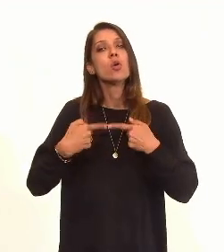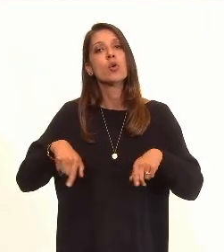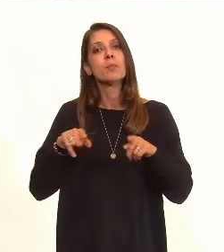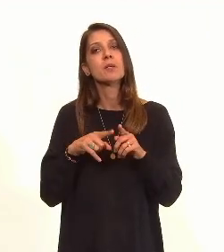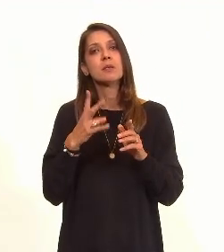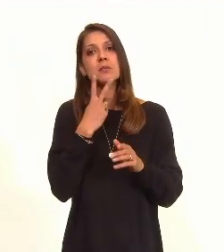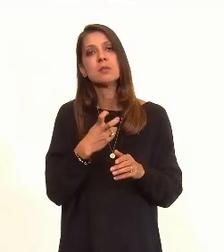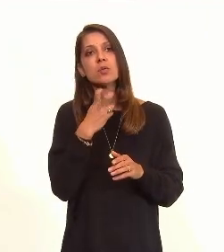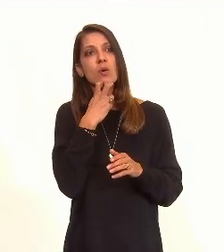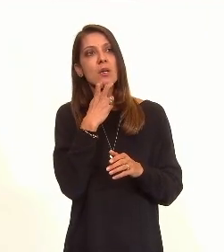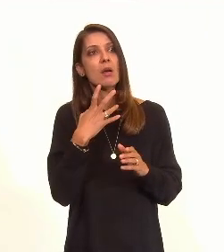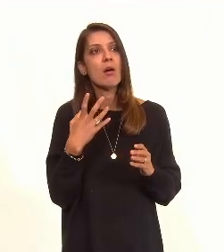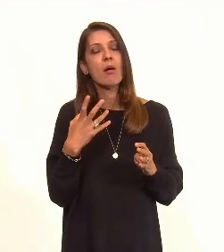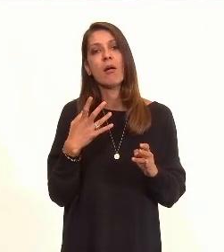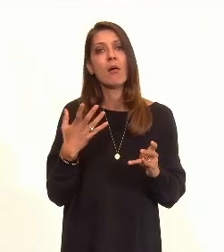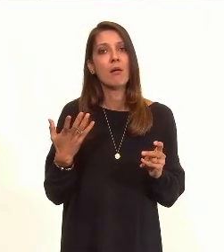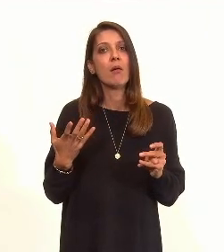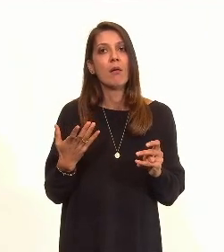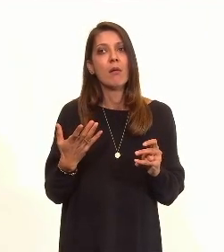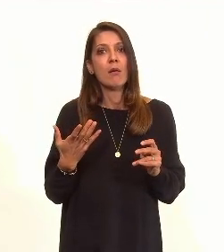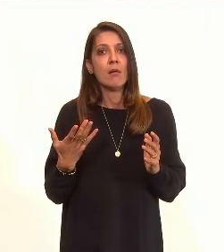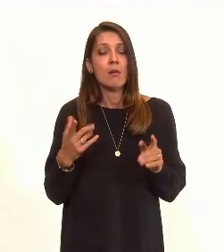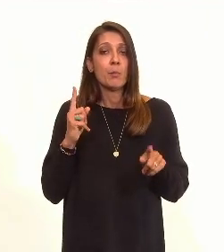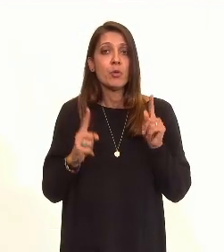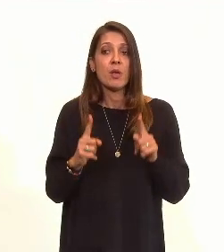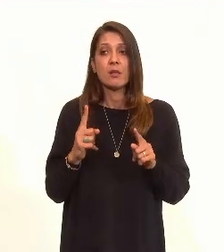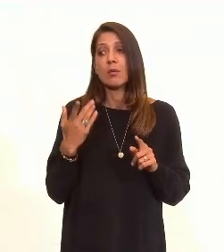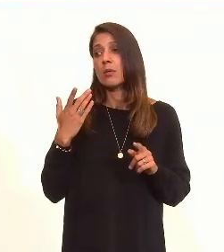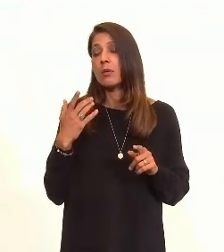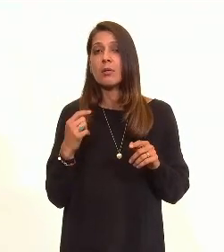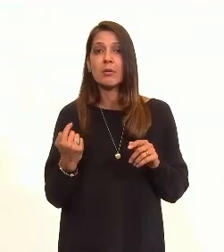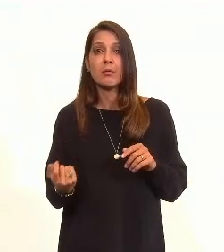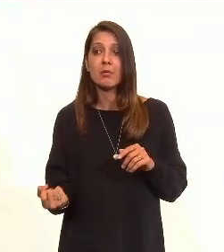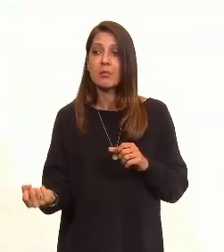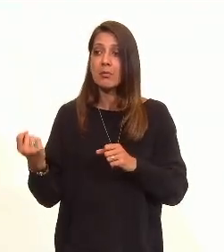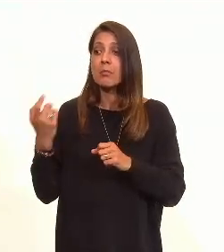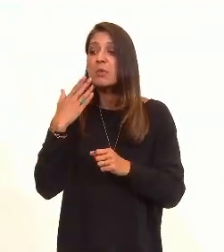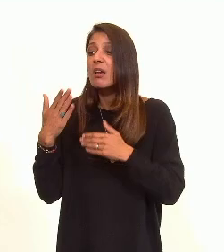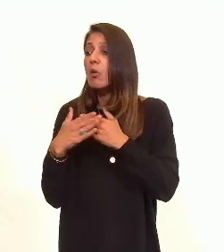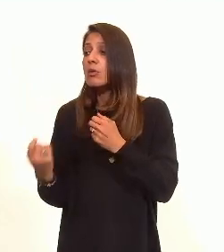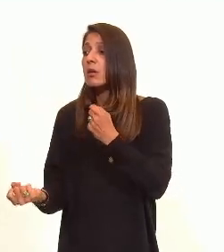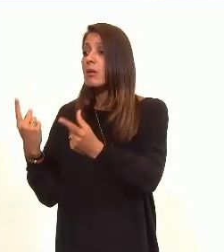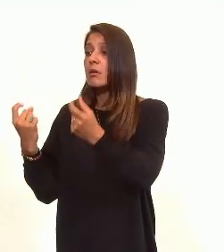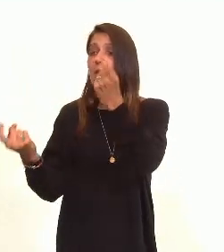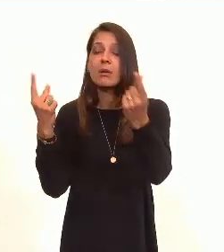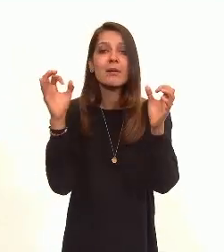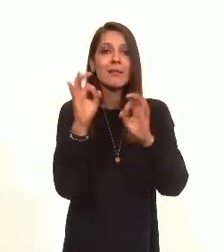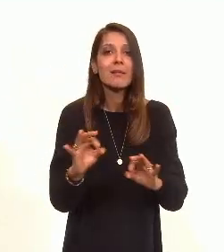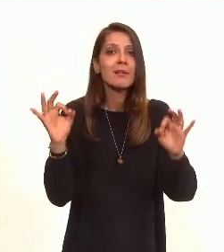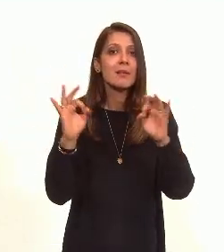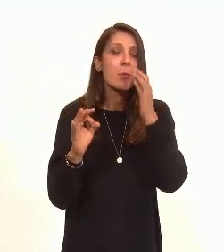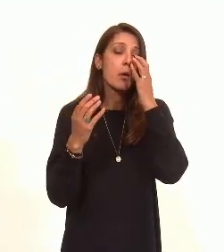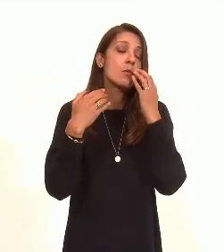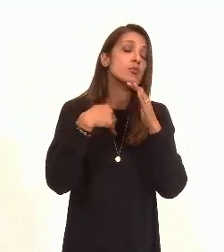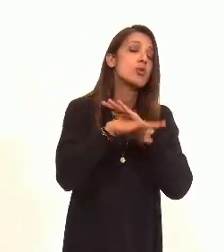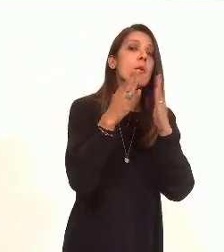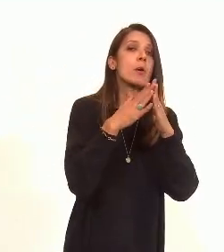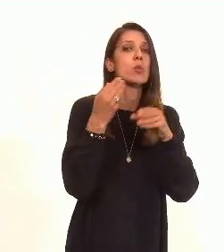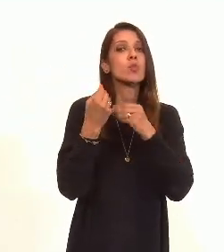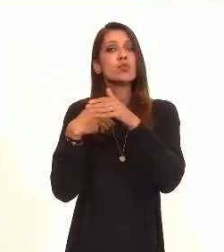pas d'autres qui vont éclore en proximité, dans d'autres structures, qu'elles soient du domicile ou au